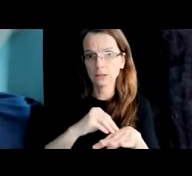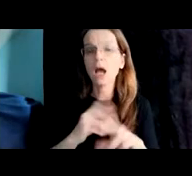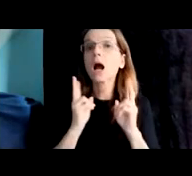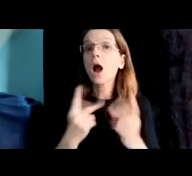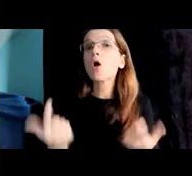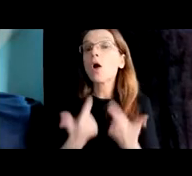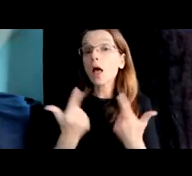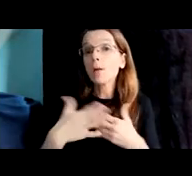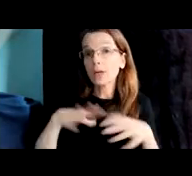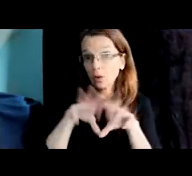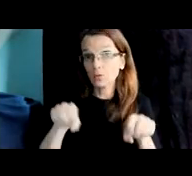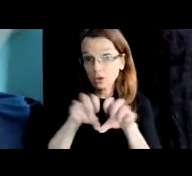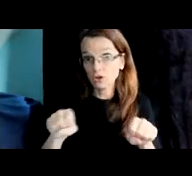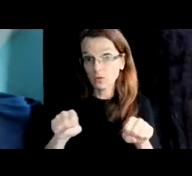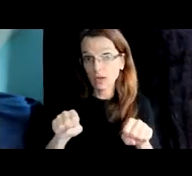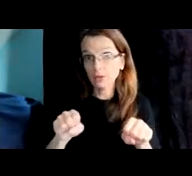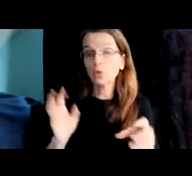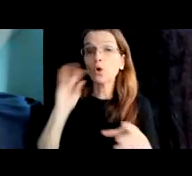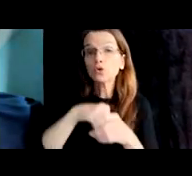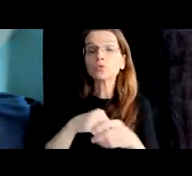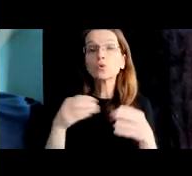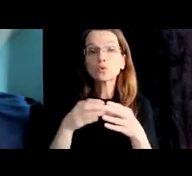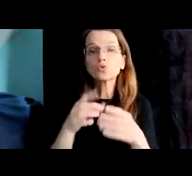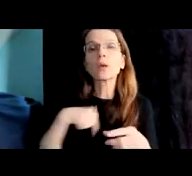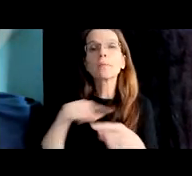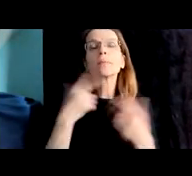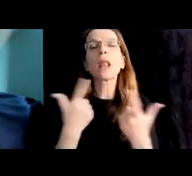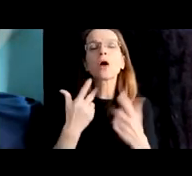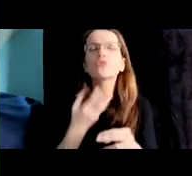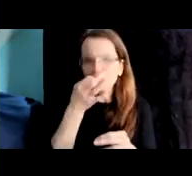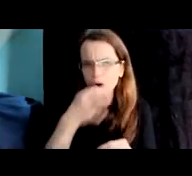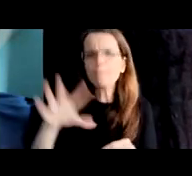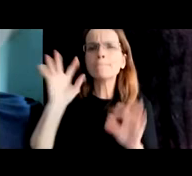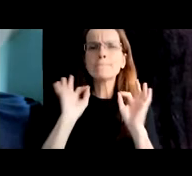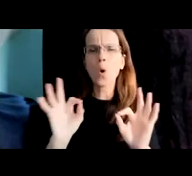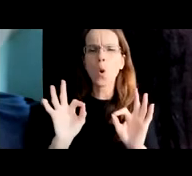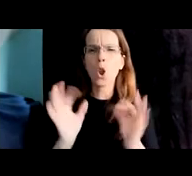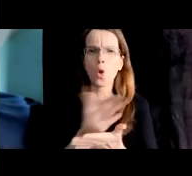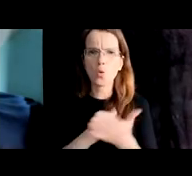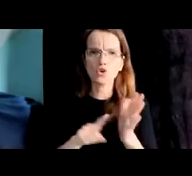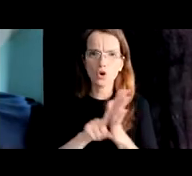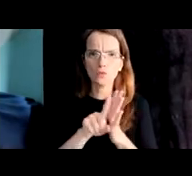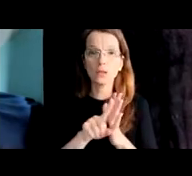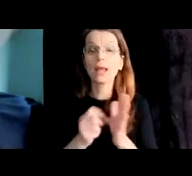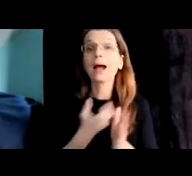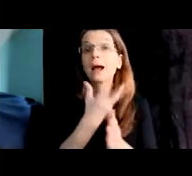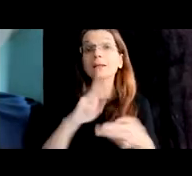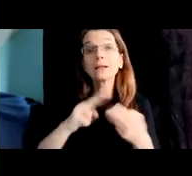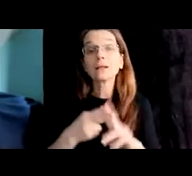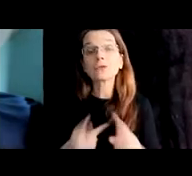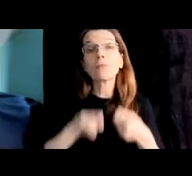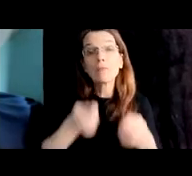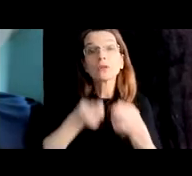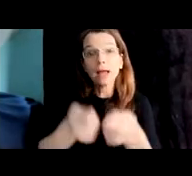pri uresničevanju inkluzivne družbe še bolj učinkoviti in kateri so principi podajanja znanja za